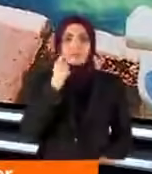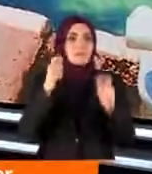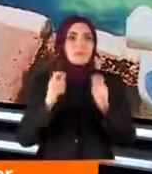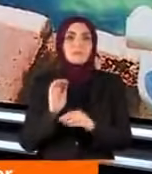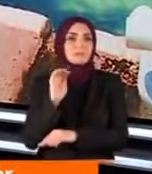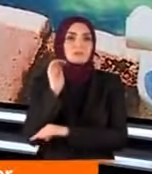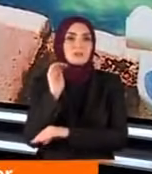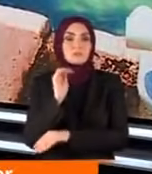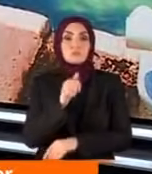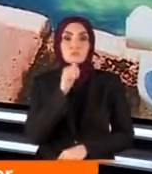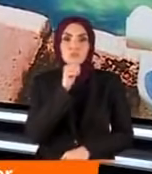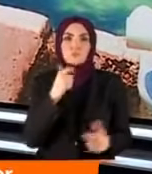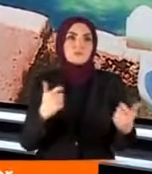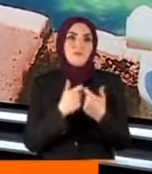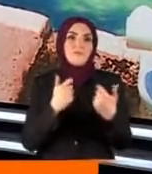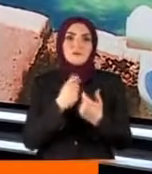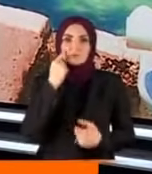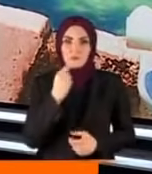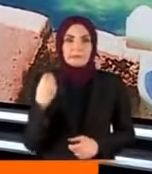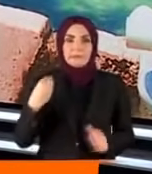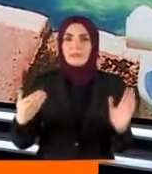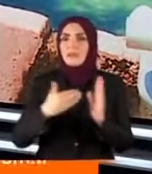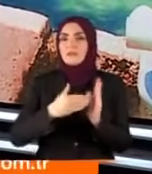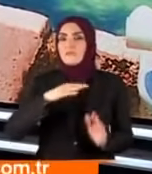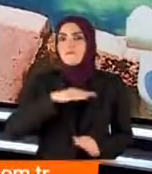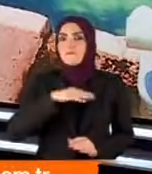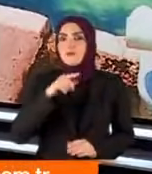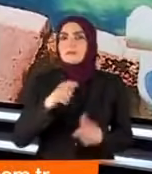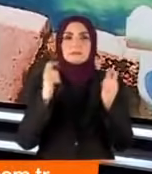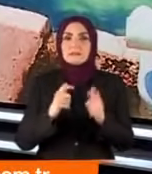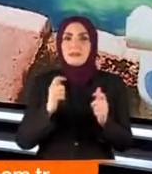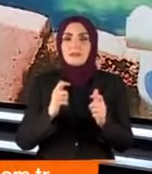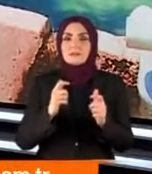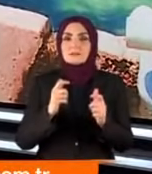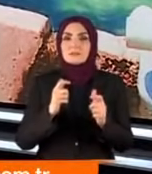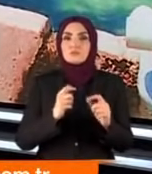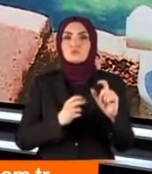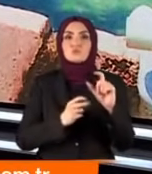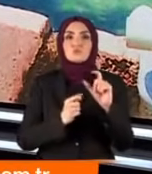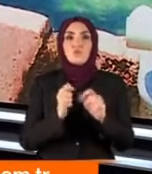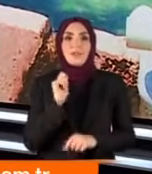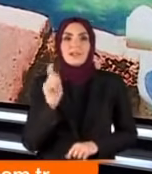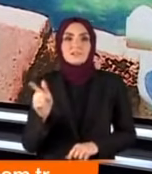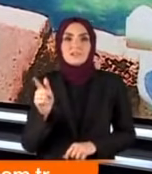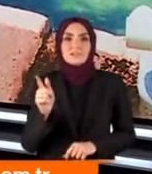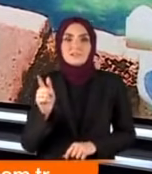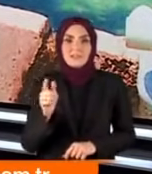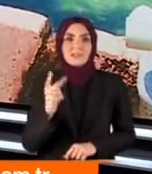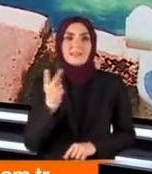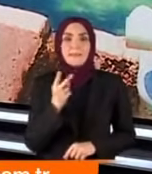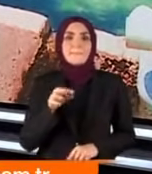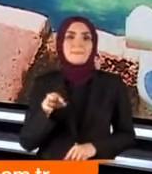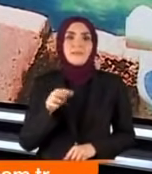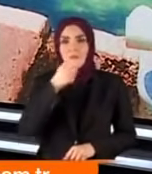Ankara'da yaşanan su savaşlarına bir yenisi daha eklendi. Adres bu kez Çubuk ilçesine bağlı İkipınar Köyü. Bu köyde kimse